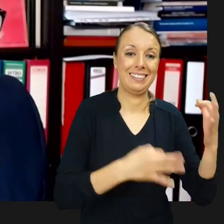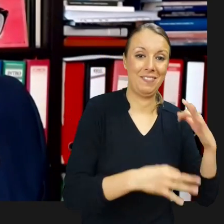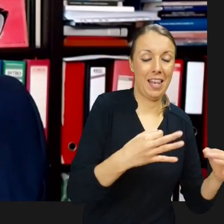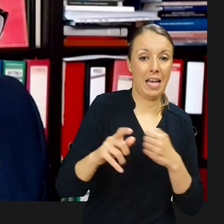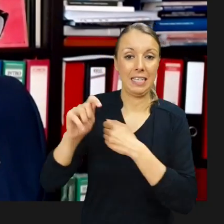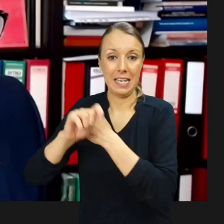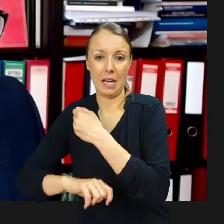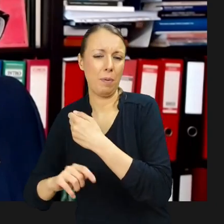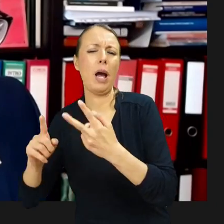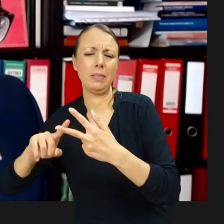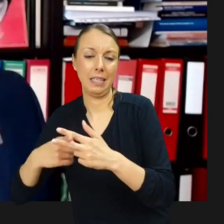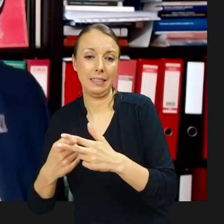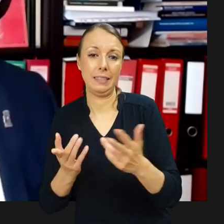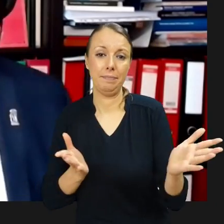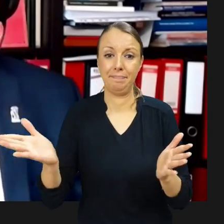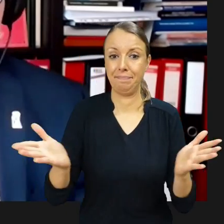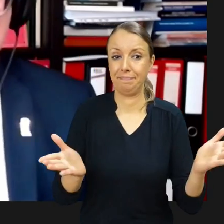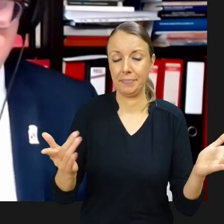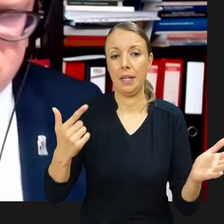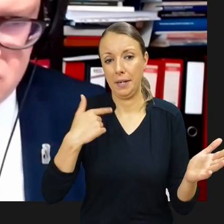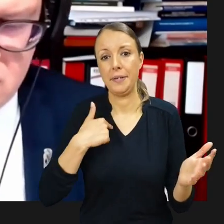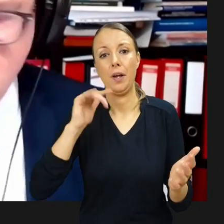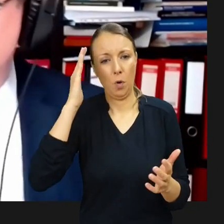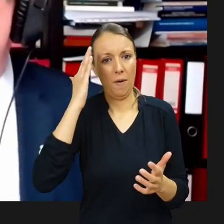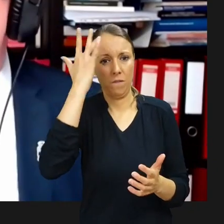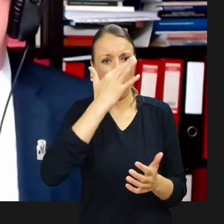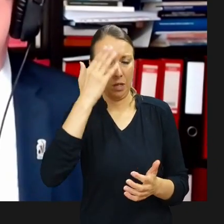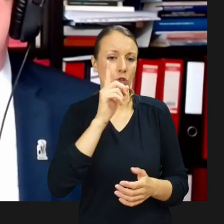Jestem sobie w stanie wyobrazić funkcjonowanie takiego postępowania i tu, i tu.